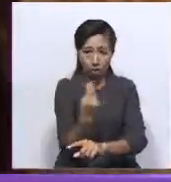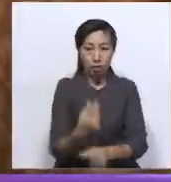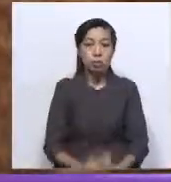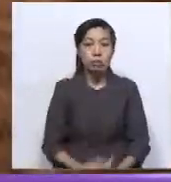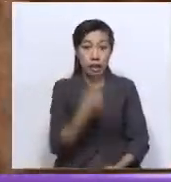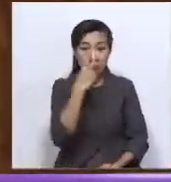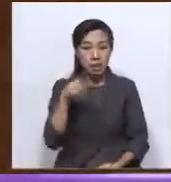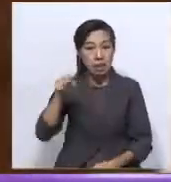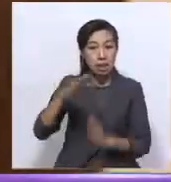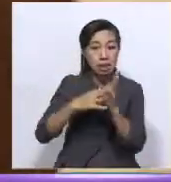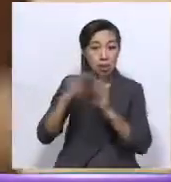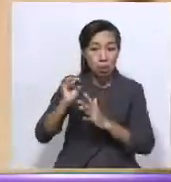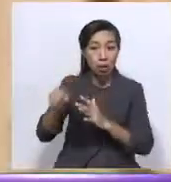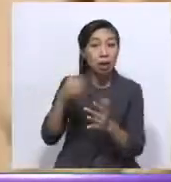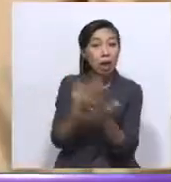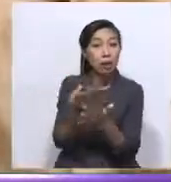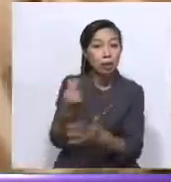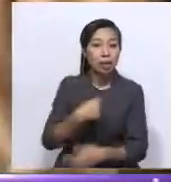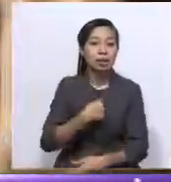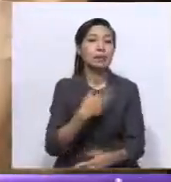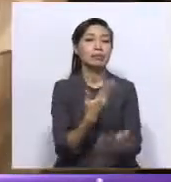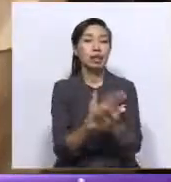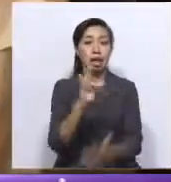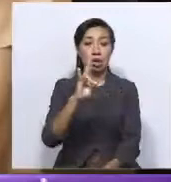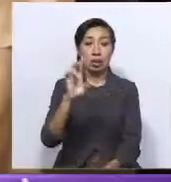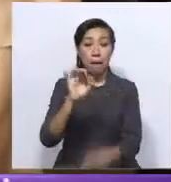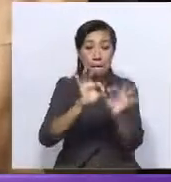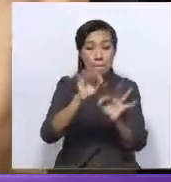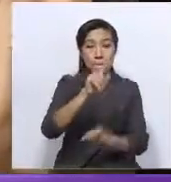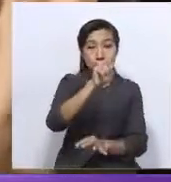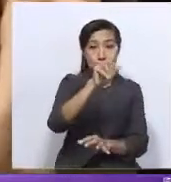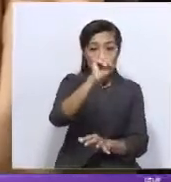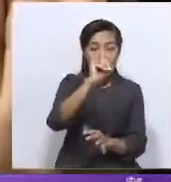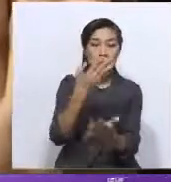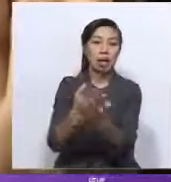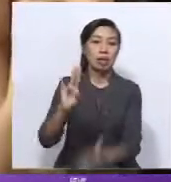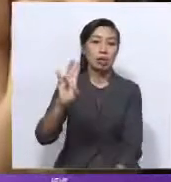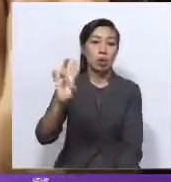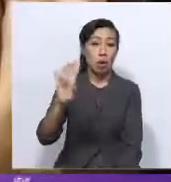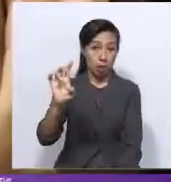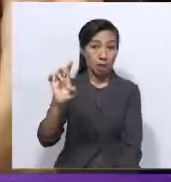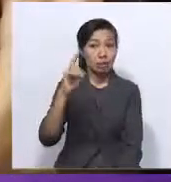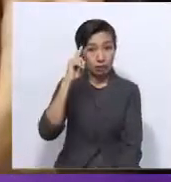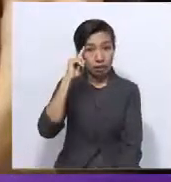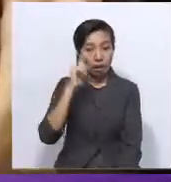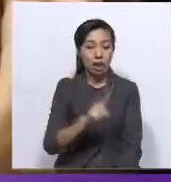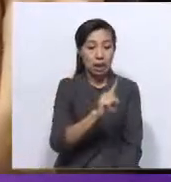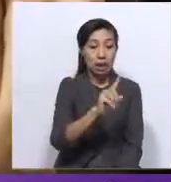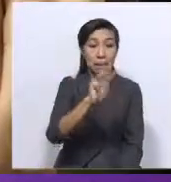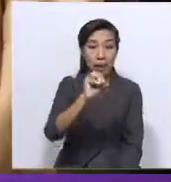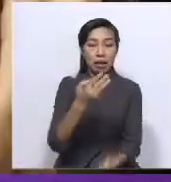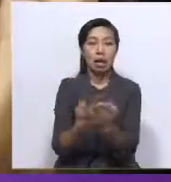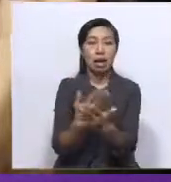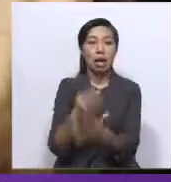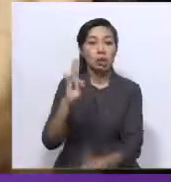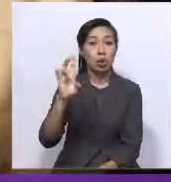จับอยู่ตรงนี้เนี่ยเท่าไหร่ครับเนี่ย อันนี้ผืนละ700ค่ะเมตรละ700ค่ะ ผืนละ700บาทคือ1เมตรถือว่าไม่แพ